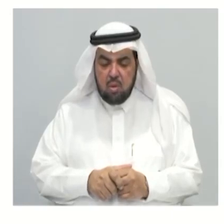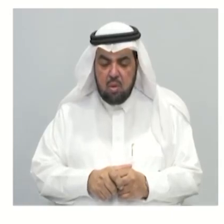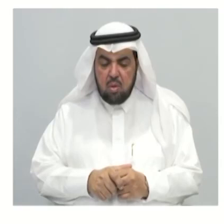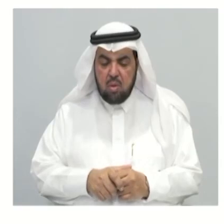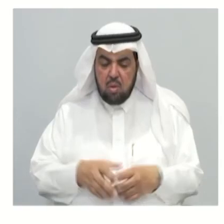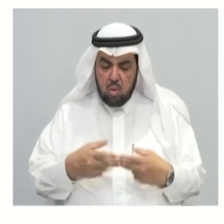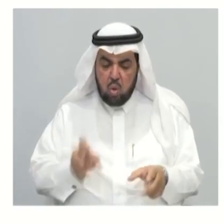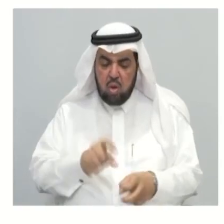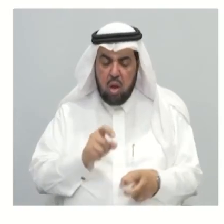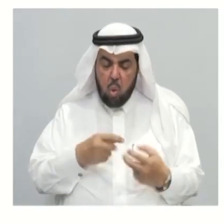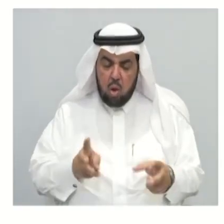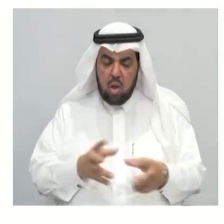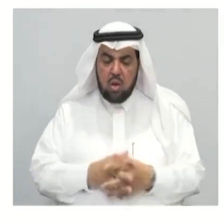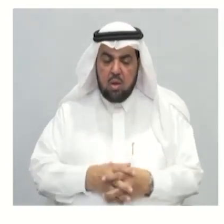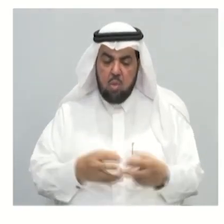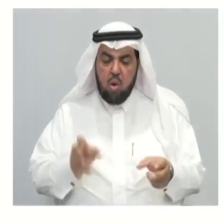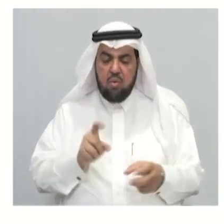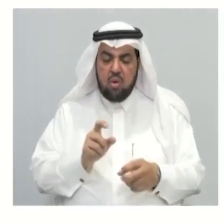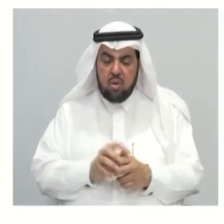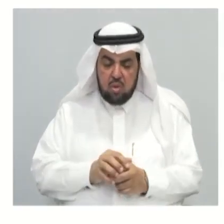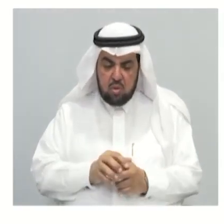فاتح ثم نعطيه